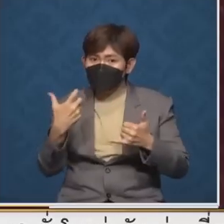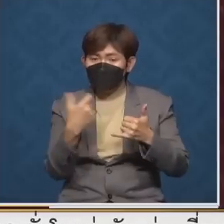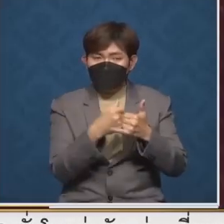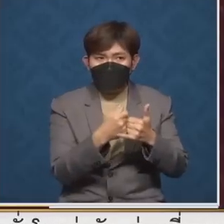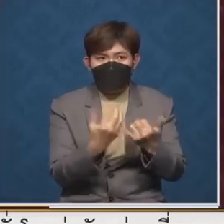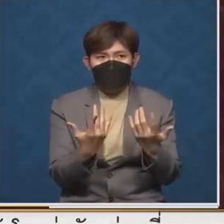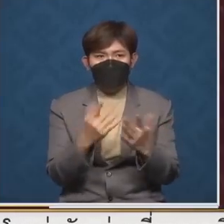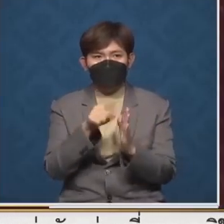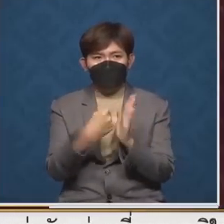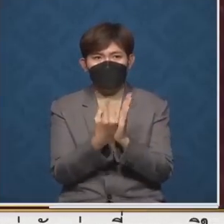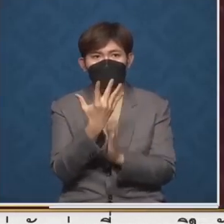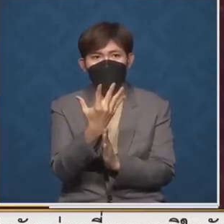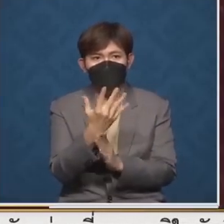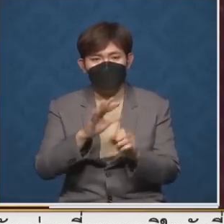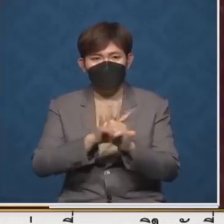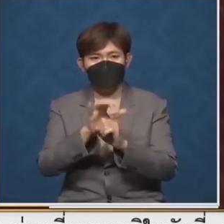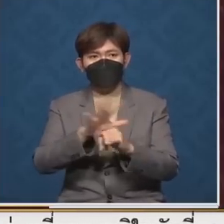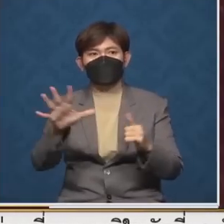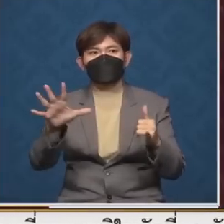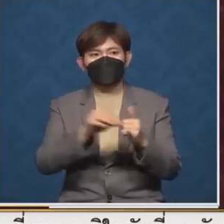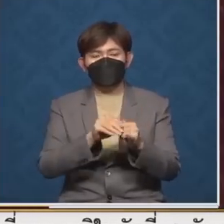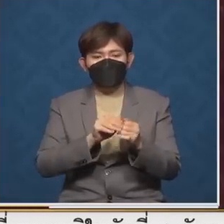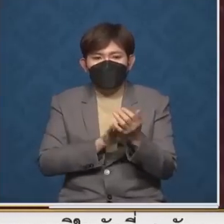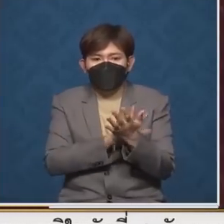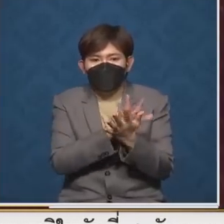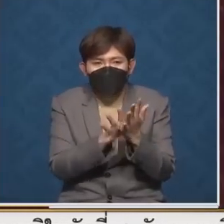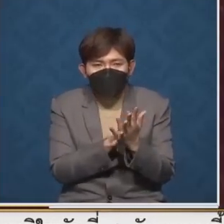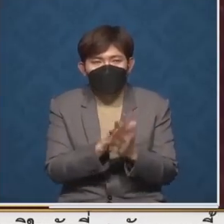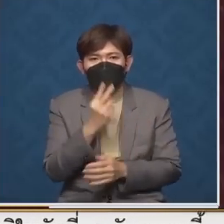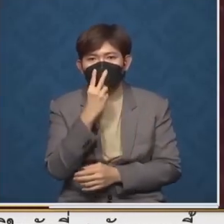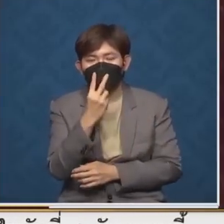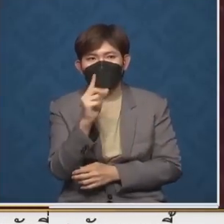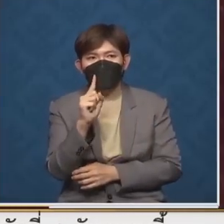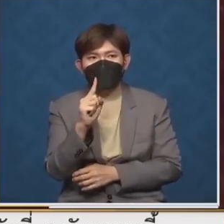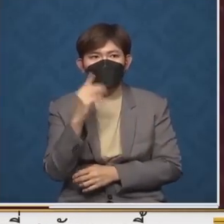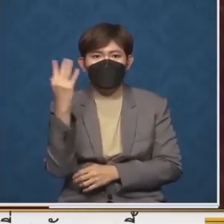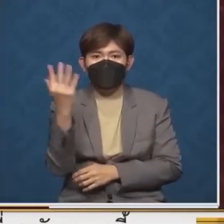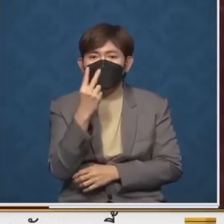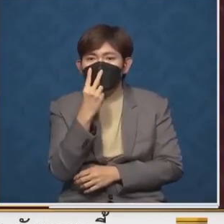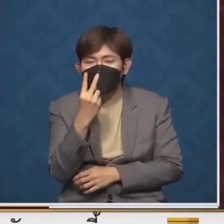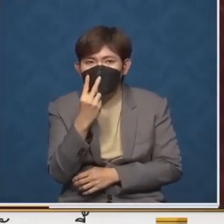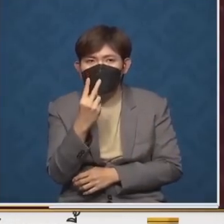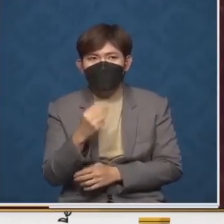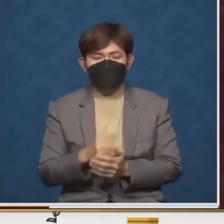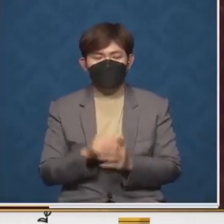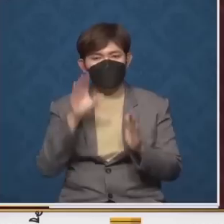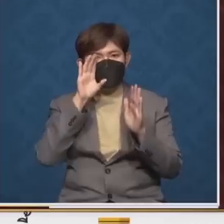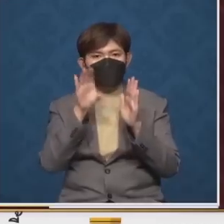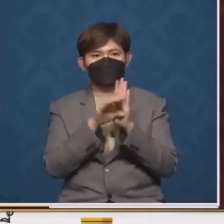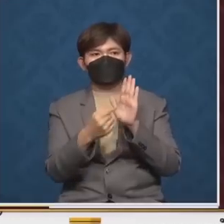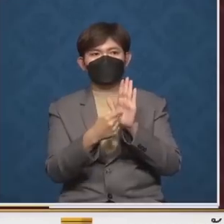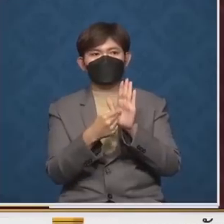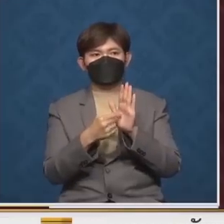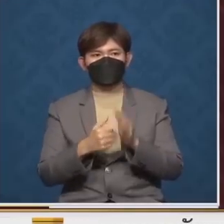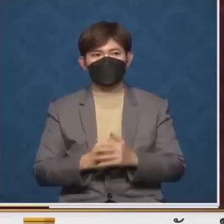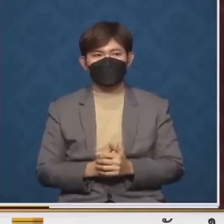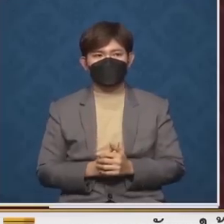ตรนั้น 5 ชโงติดโควิแพร์กัทั้งบ้านครั ท่านดูบรยากาศกแล้วกันครัไปดูแผนต่ไปครับ